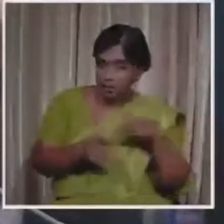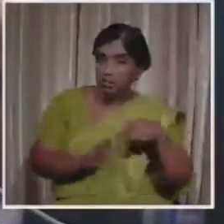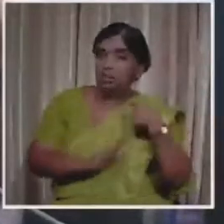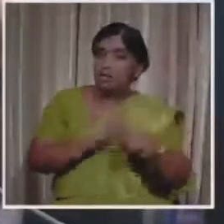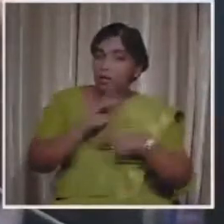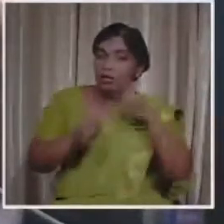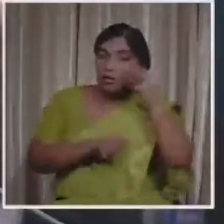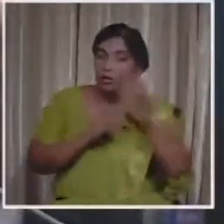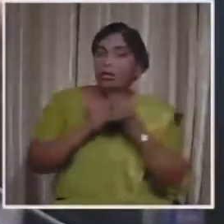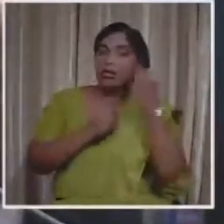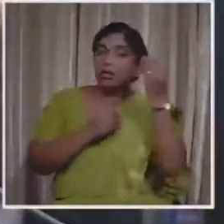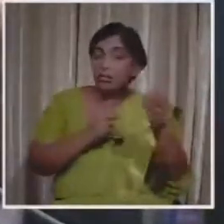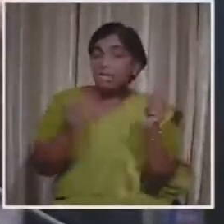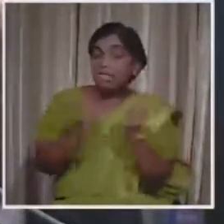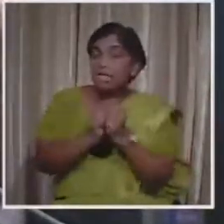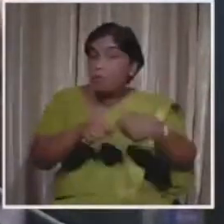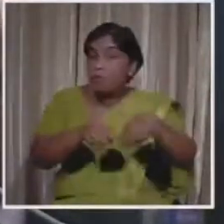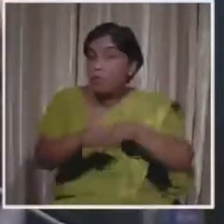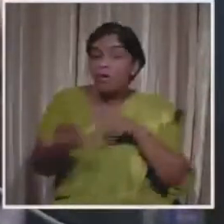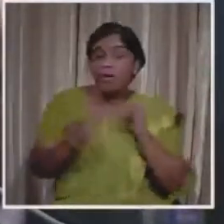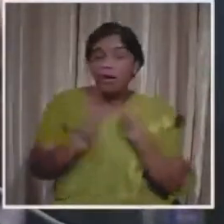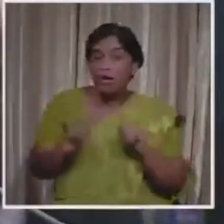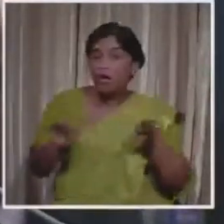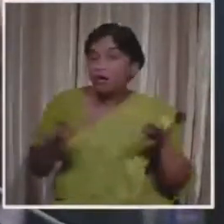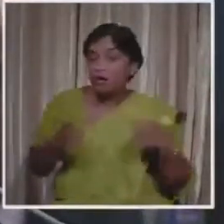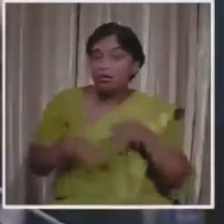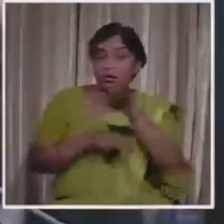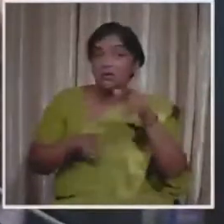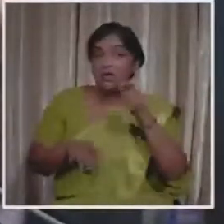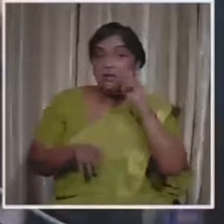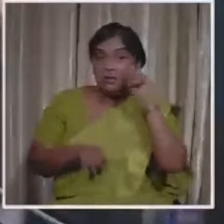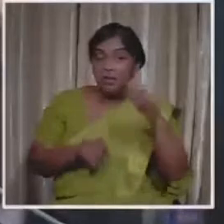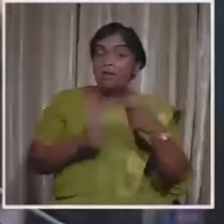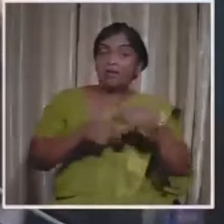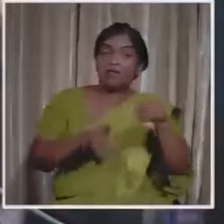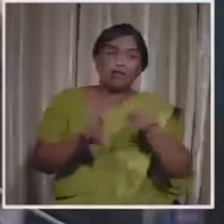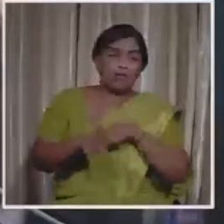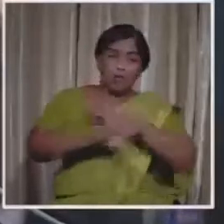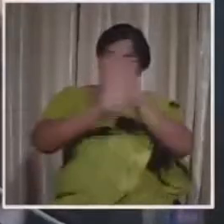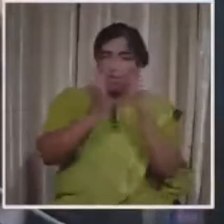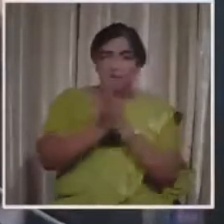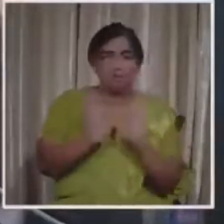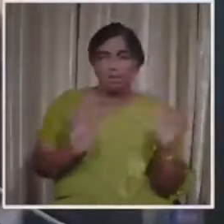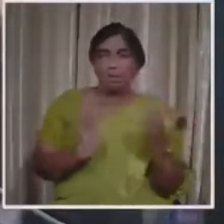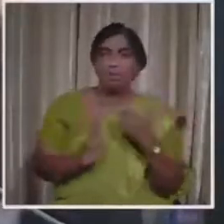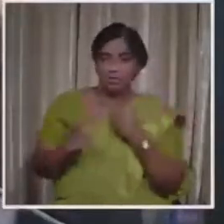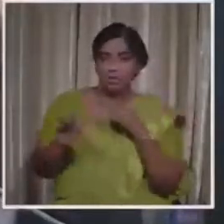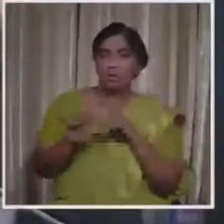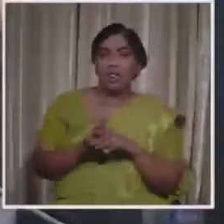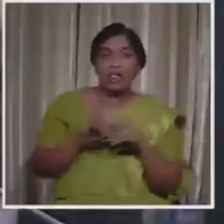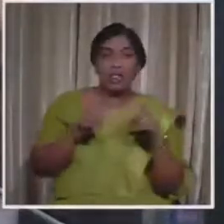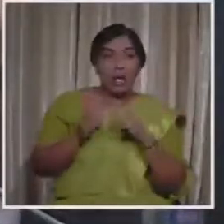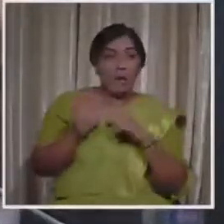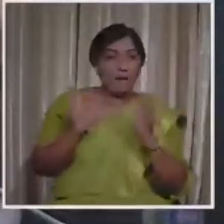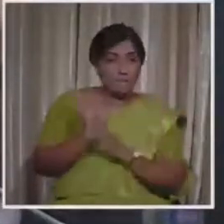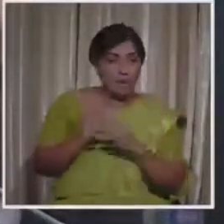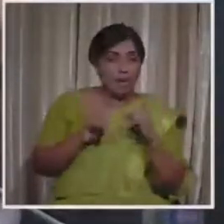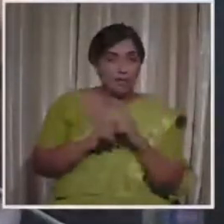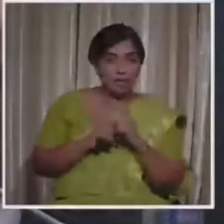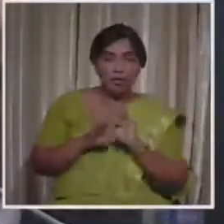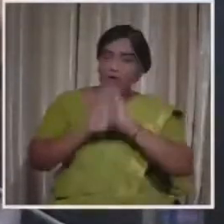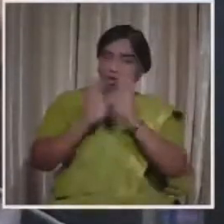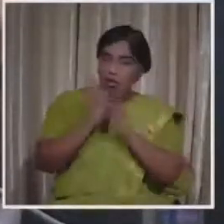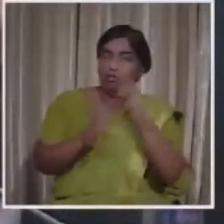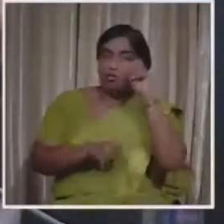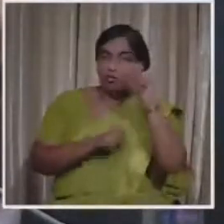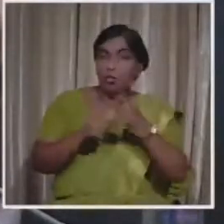मिनसु कऊद करे समस्त मिनसु मेकड़ वाक्यांड मन योजना दिगाम डिस्ट्रिके हेम मिनियक